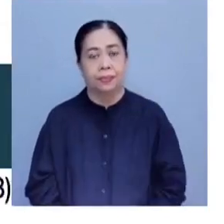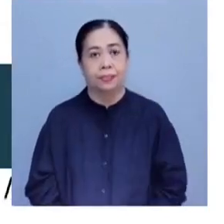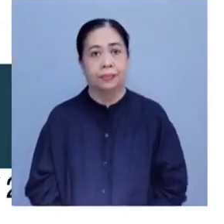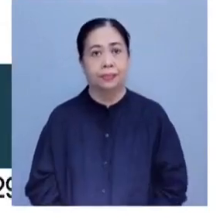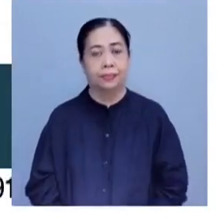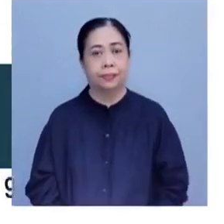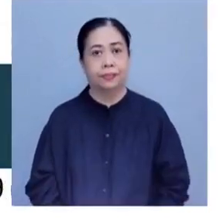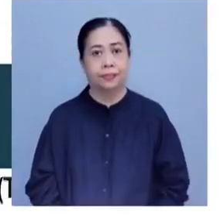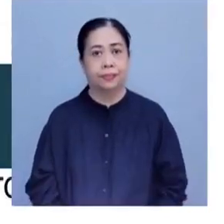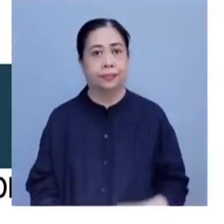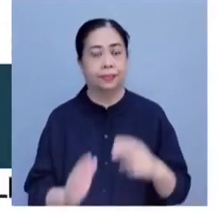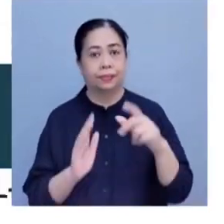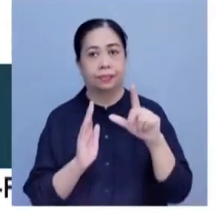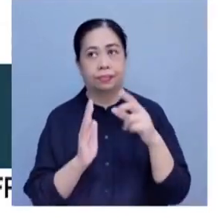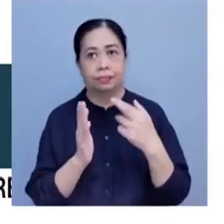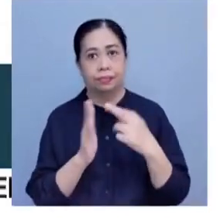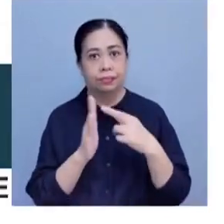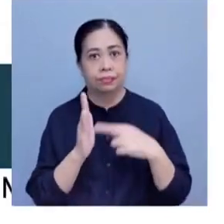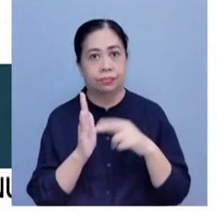sa ating batas na